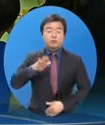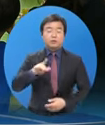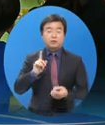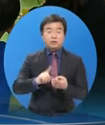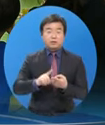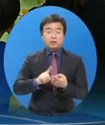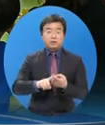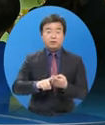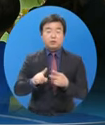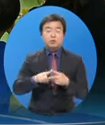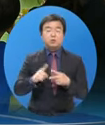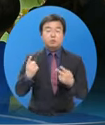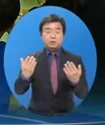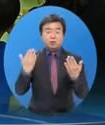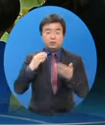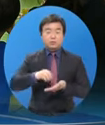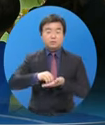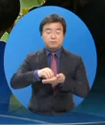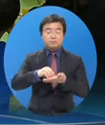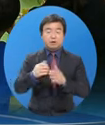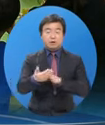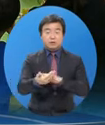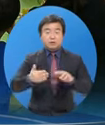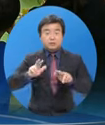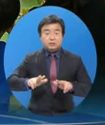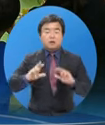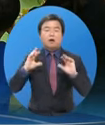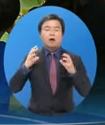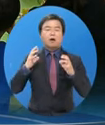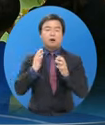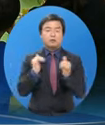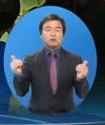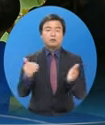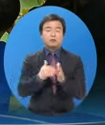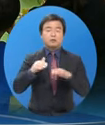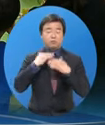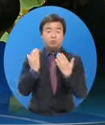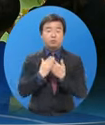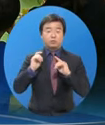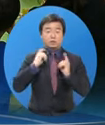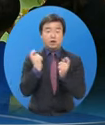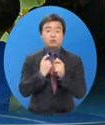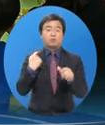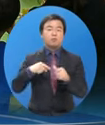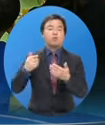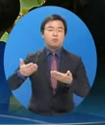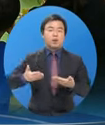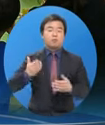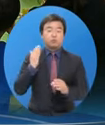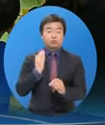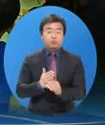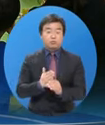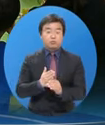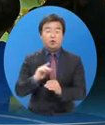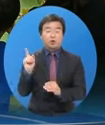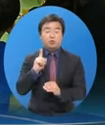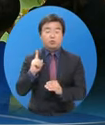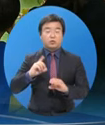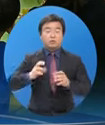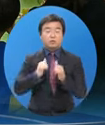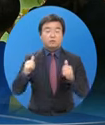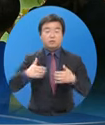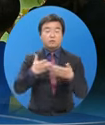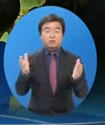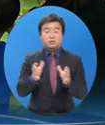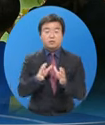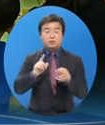초등학교에 입학하지도 않은 유아들이 이젠 사교육에 있어 예외가 아닙니다. 한 교육시민단체가 취약전 아이들의 사교육